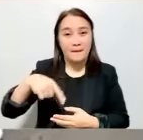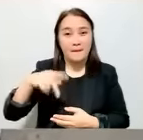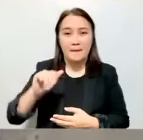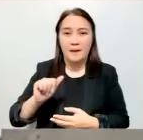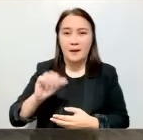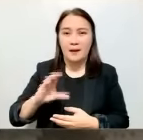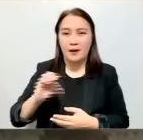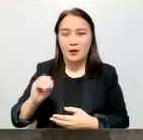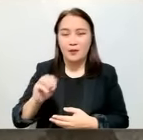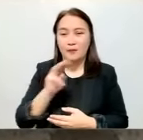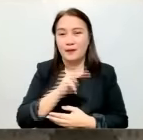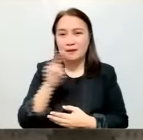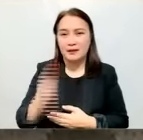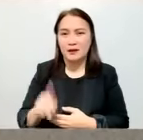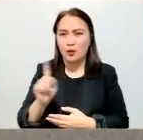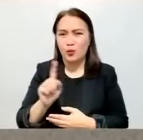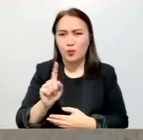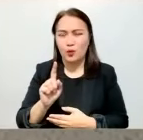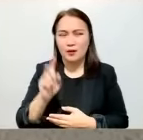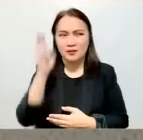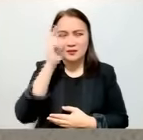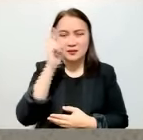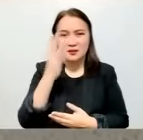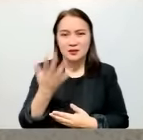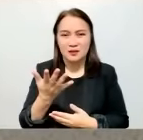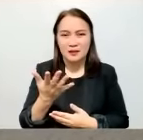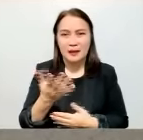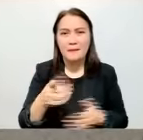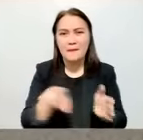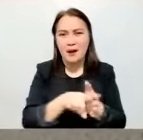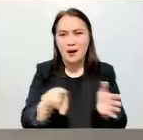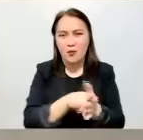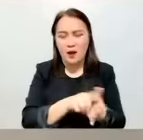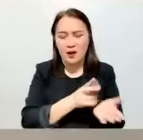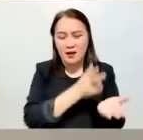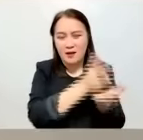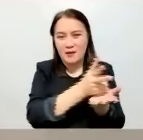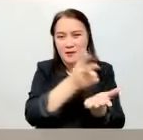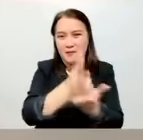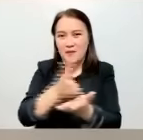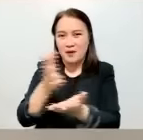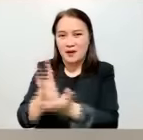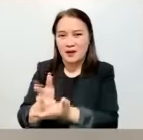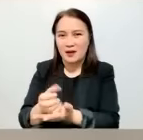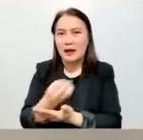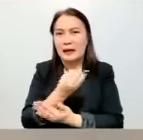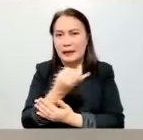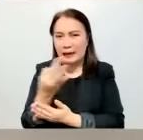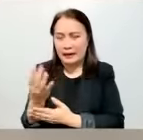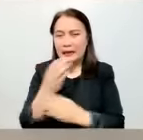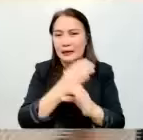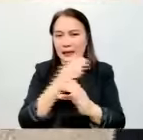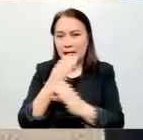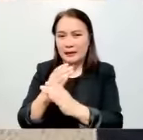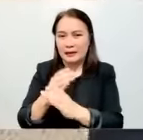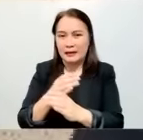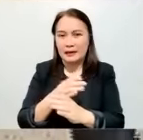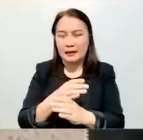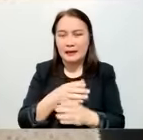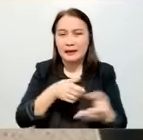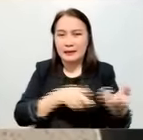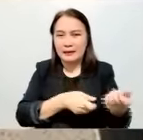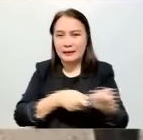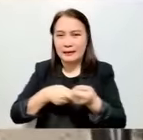kanilang target, ang mga sasakyang ilegal na nakaparada sa kalsada. Ilang kotse agad ang nasampulan at hinatak. Ayon